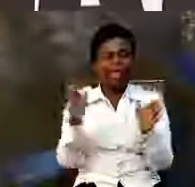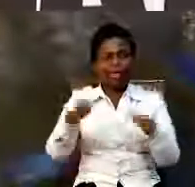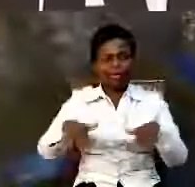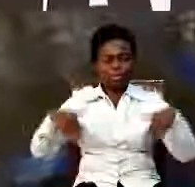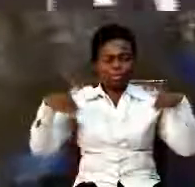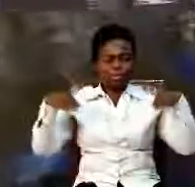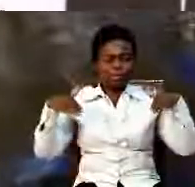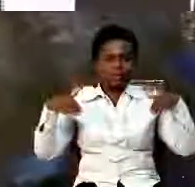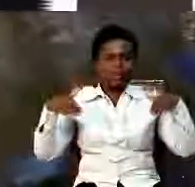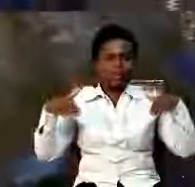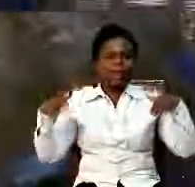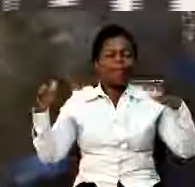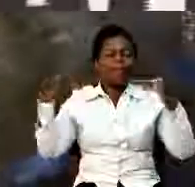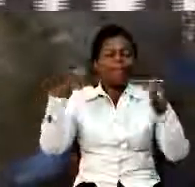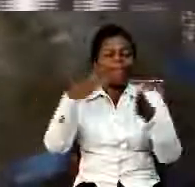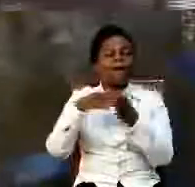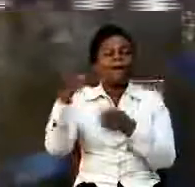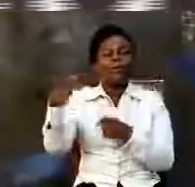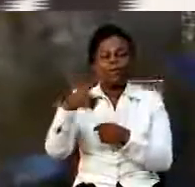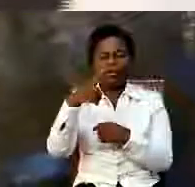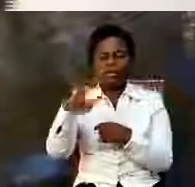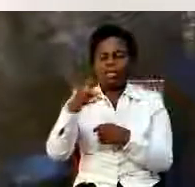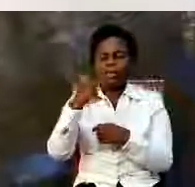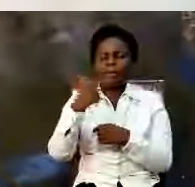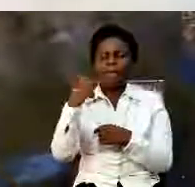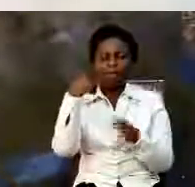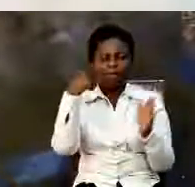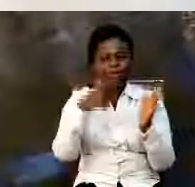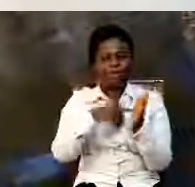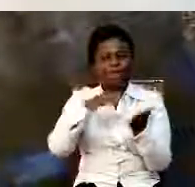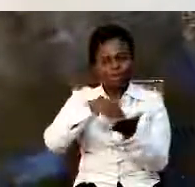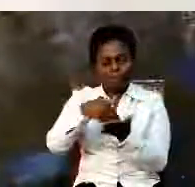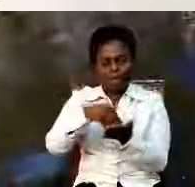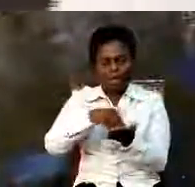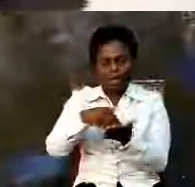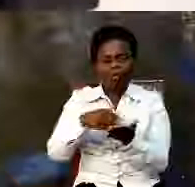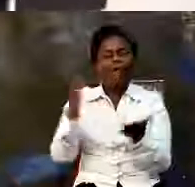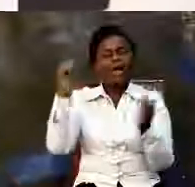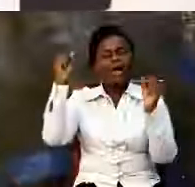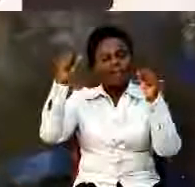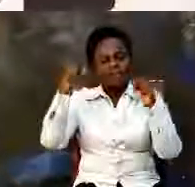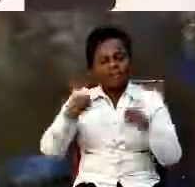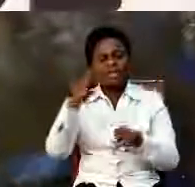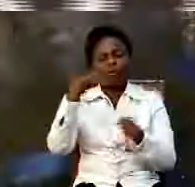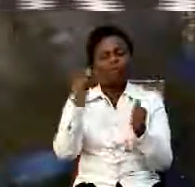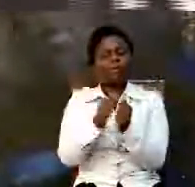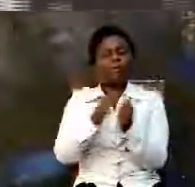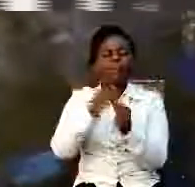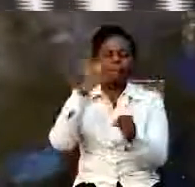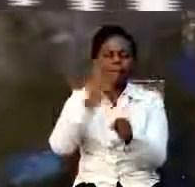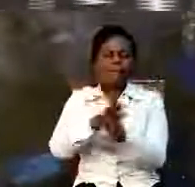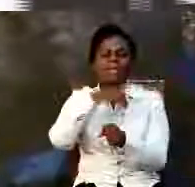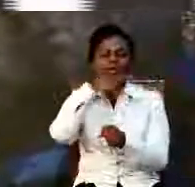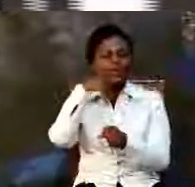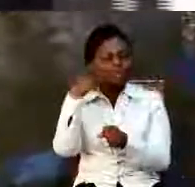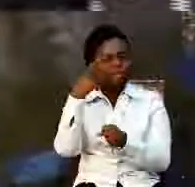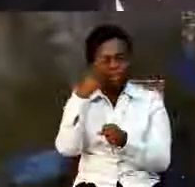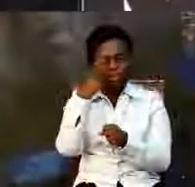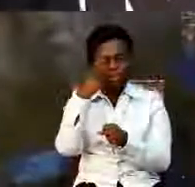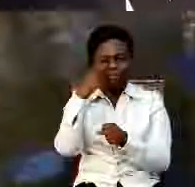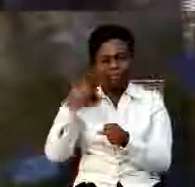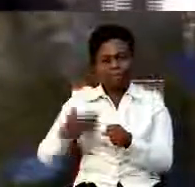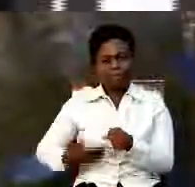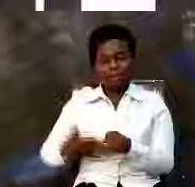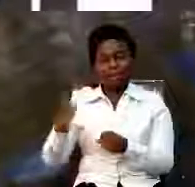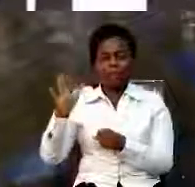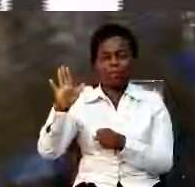Kwa hiyo kabla hujakosoa, hujaonyesha udhaifu, hakikisha kwamba una mambo mengi ya kutosha ya kumsifia mke wako,